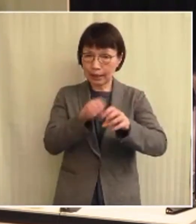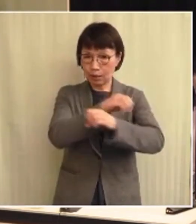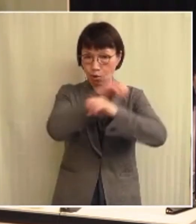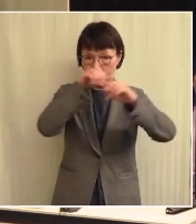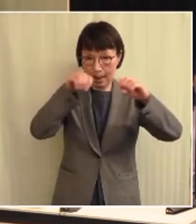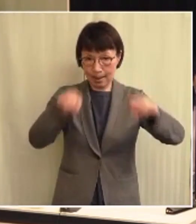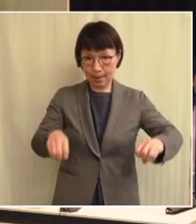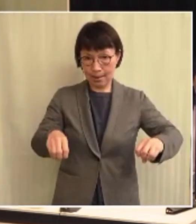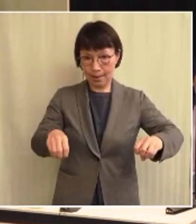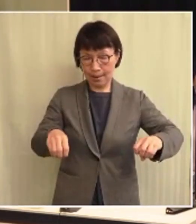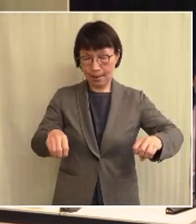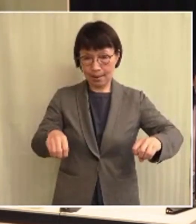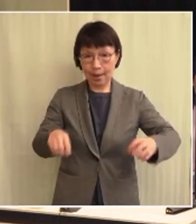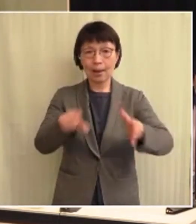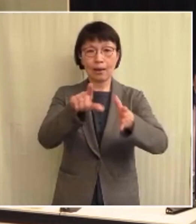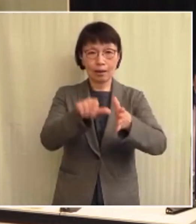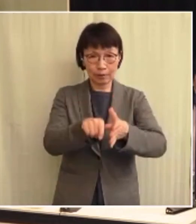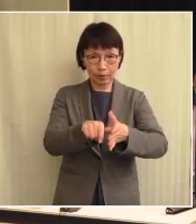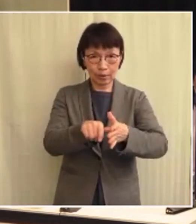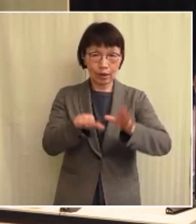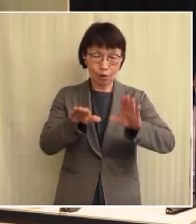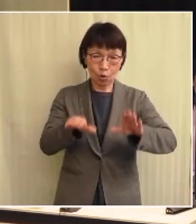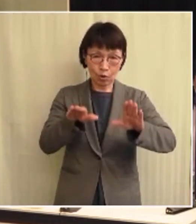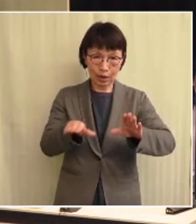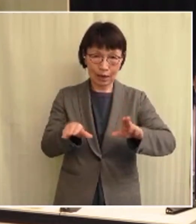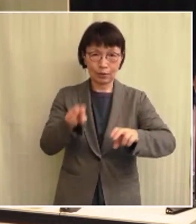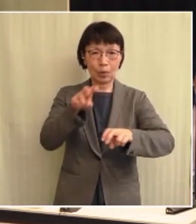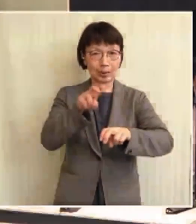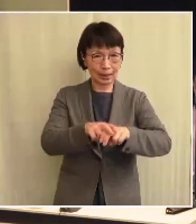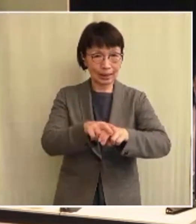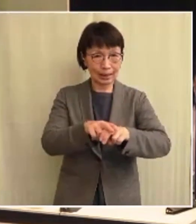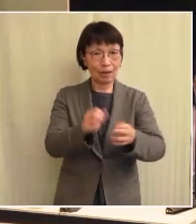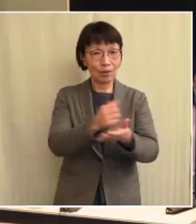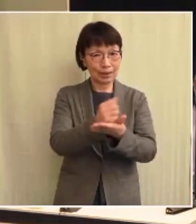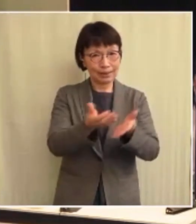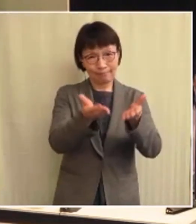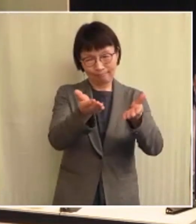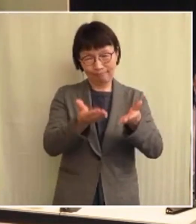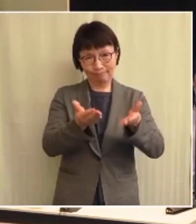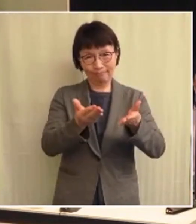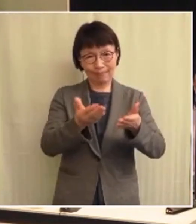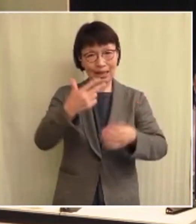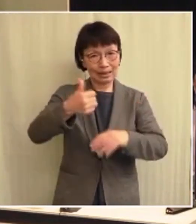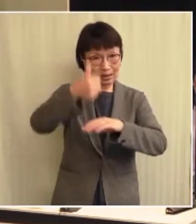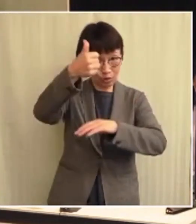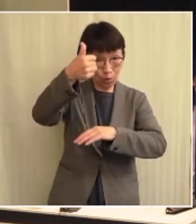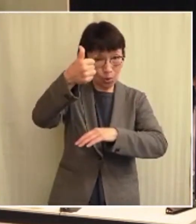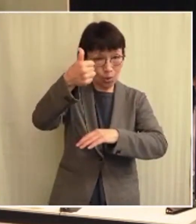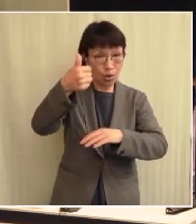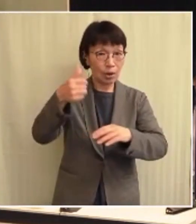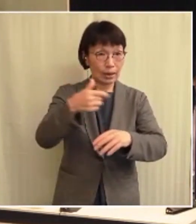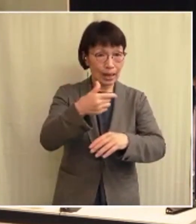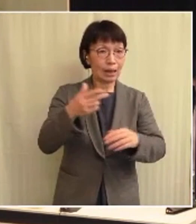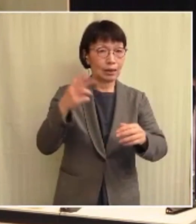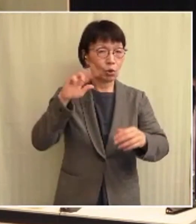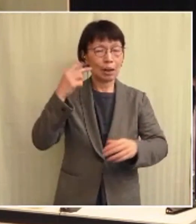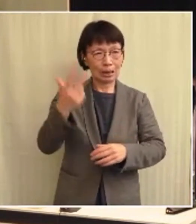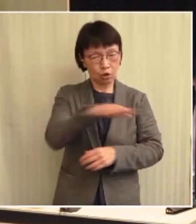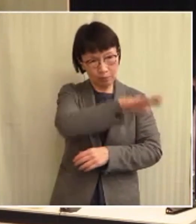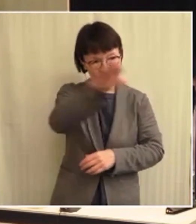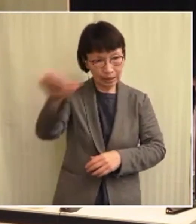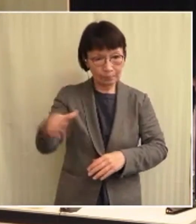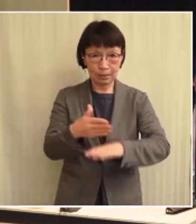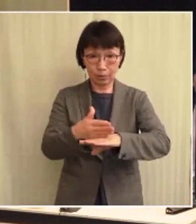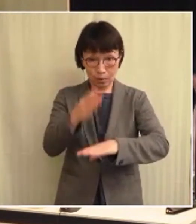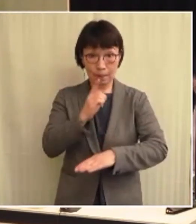、このような場への参加の機会をいただきましたこと、山中市長はじめ横浜市の関係各所の皆様にまずは御礼申